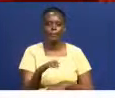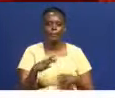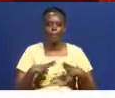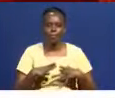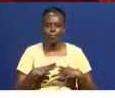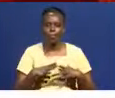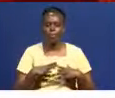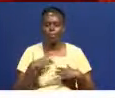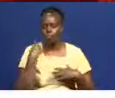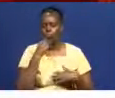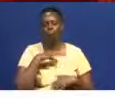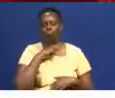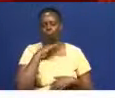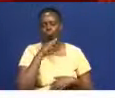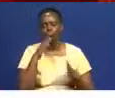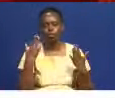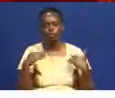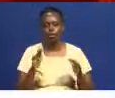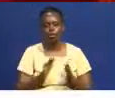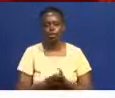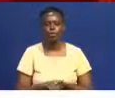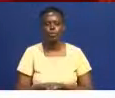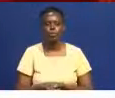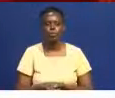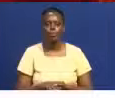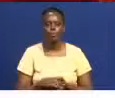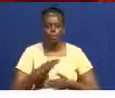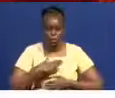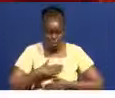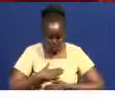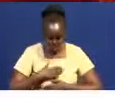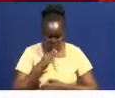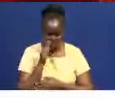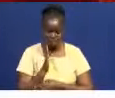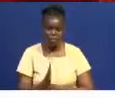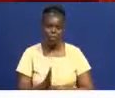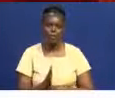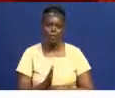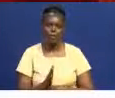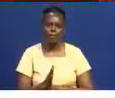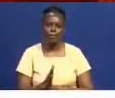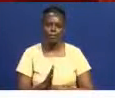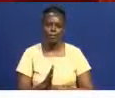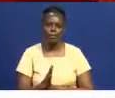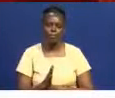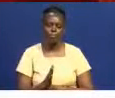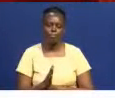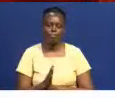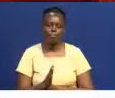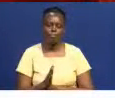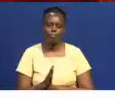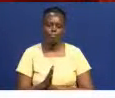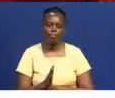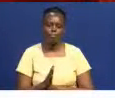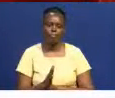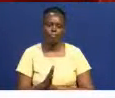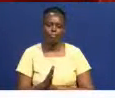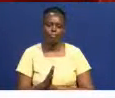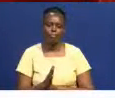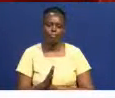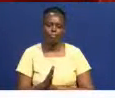wale ambao wamepoteza maisha yao, Bwana Spika, waweze kupewa na